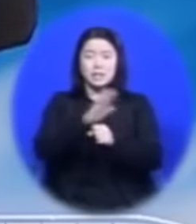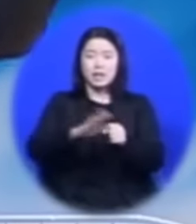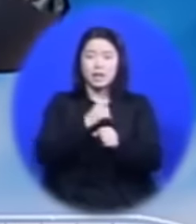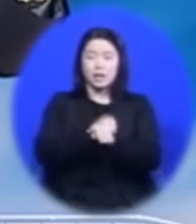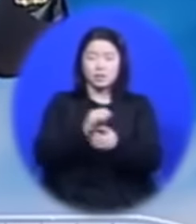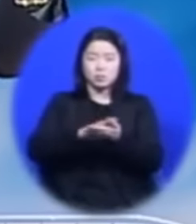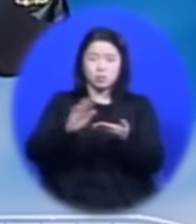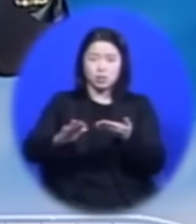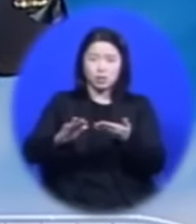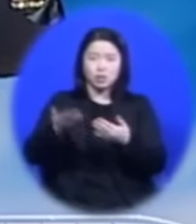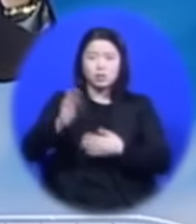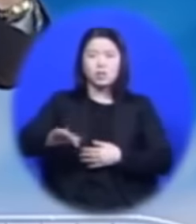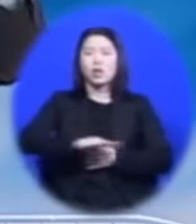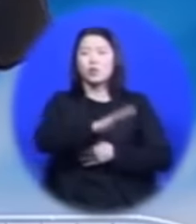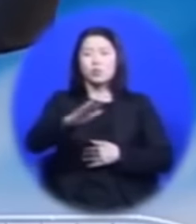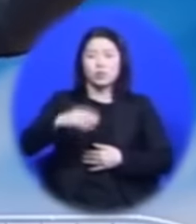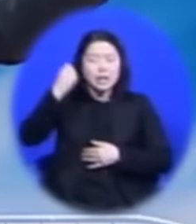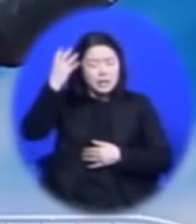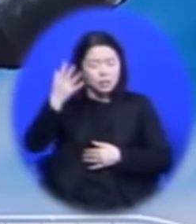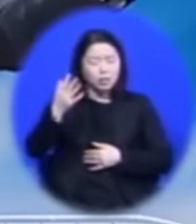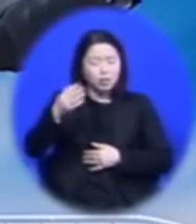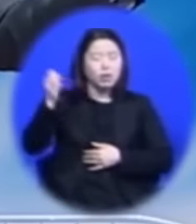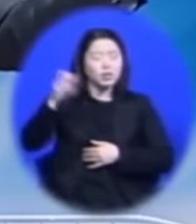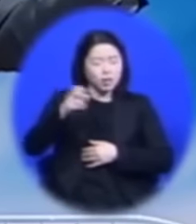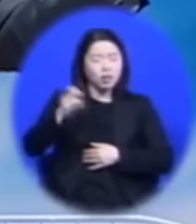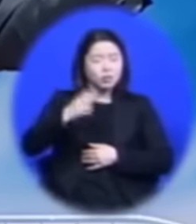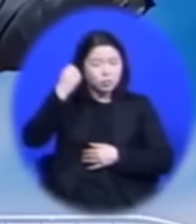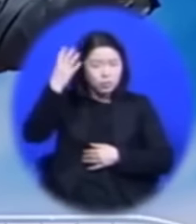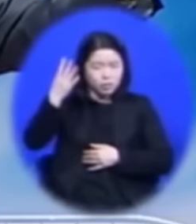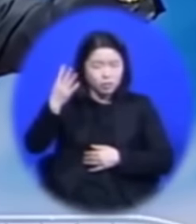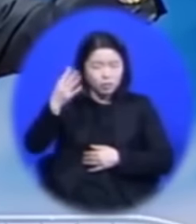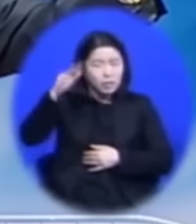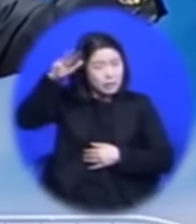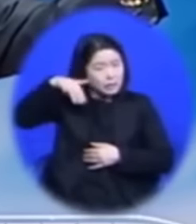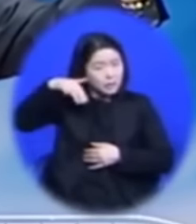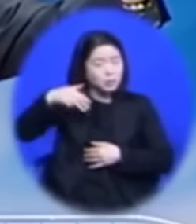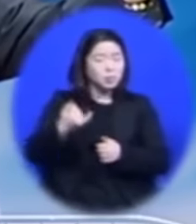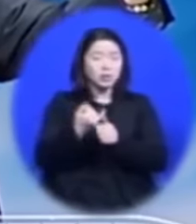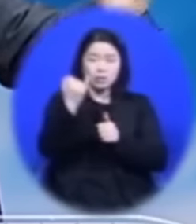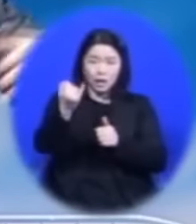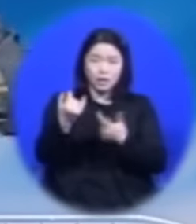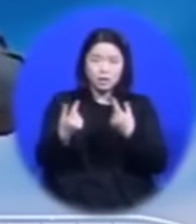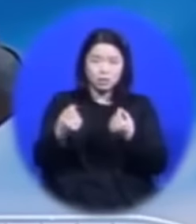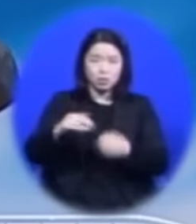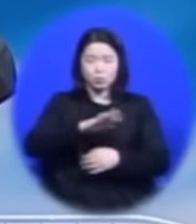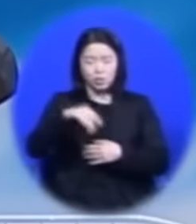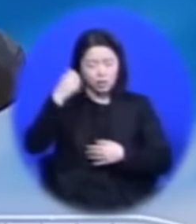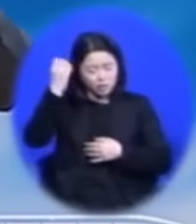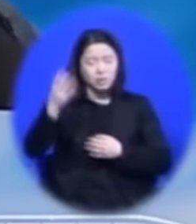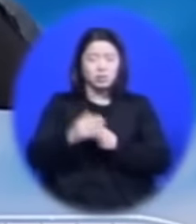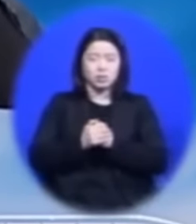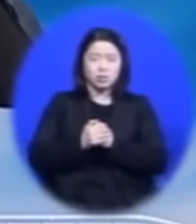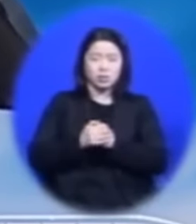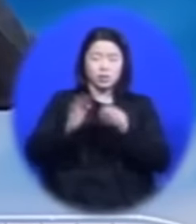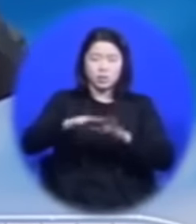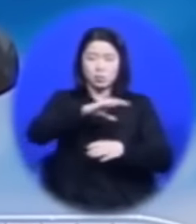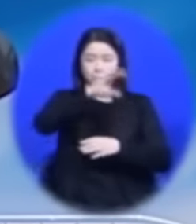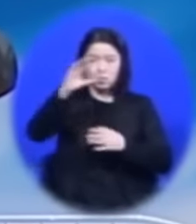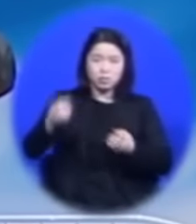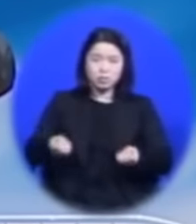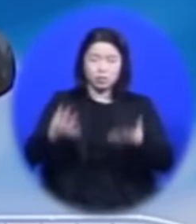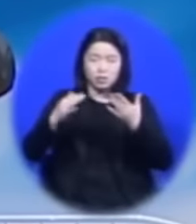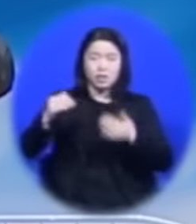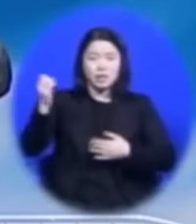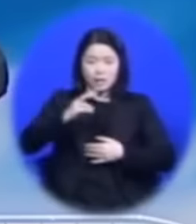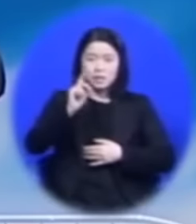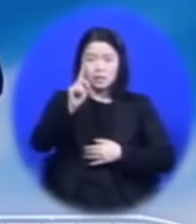우리가 잊어버려요. 계속 잊어버려요. 침에 들린 그 아내처럼. 우리 주님은 이번 성탄절에 다시 한번